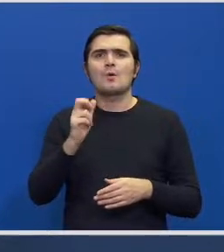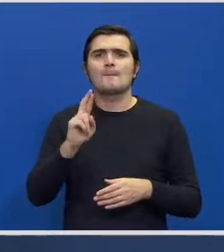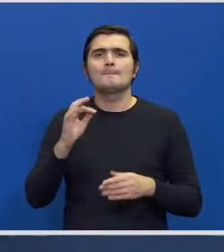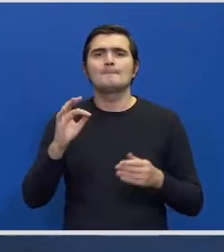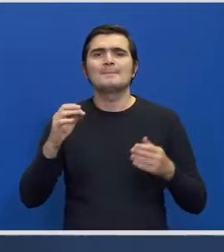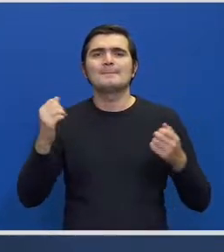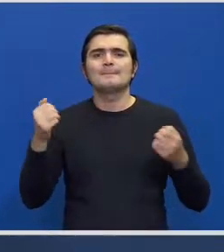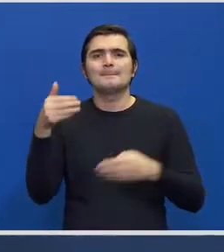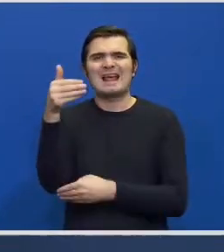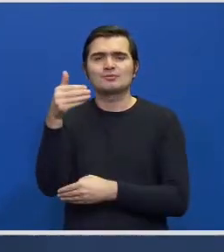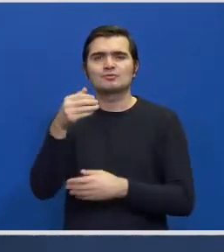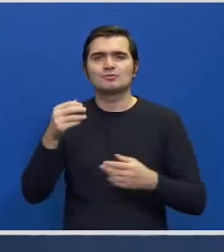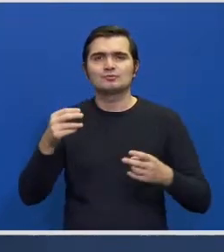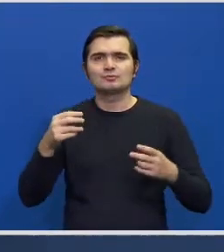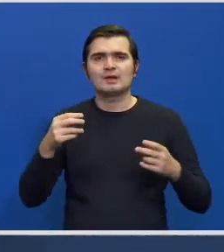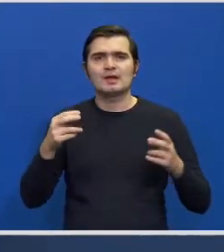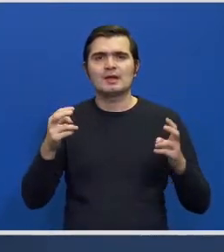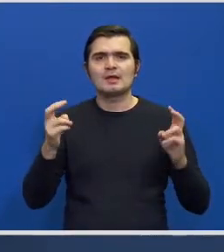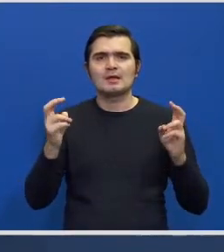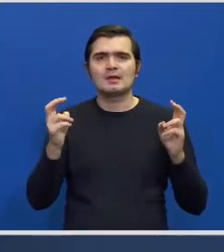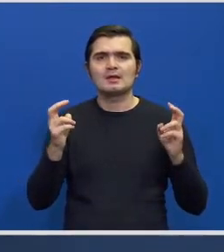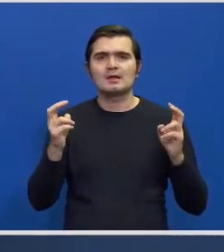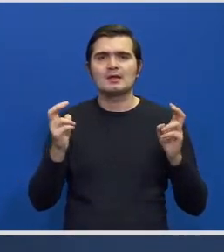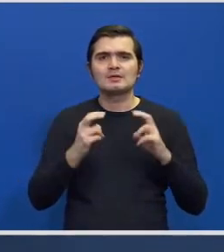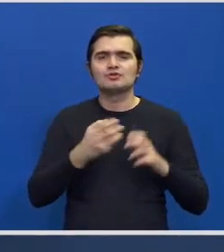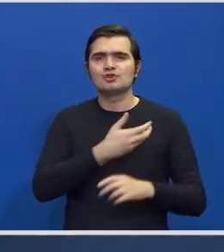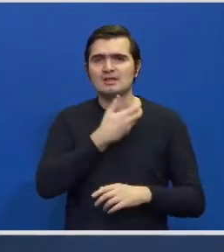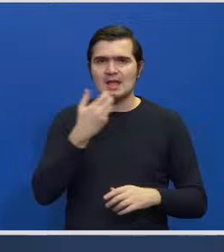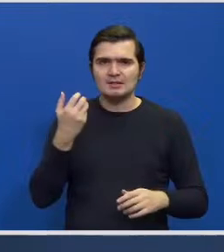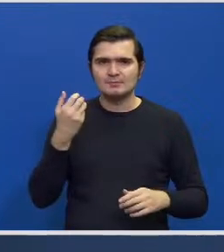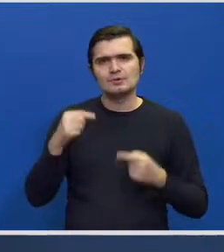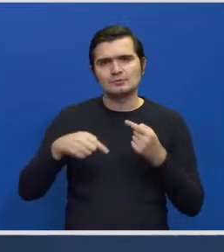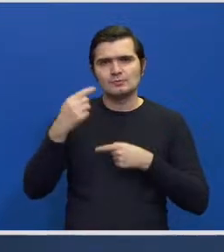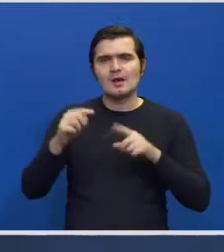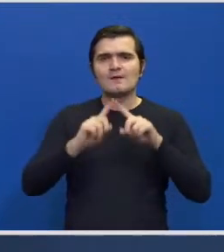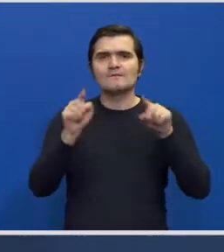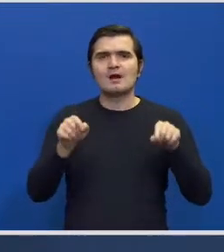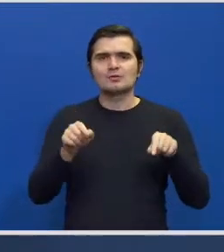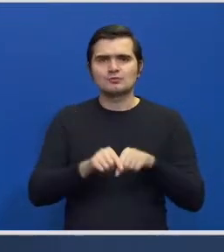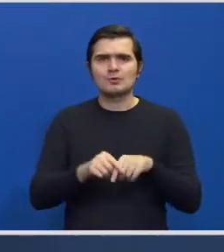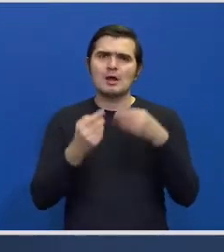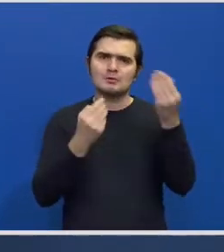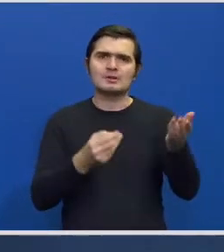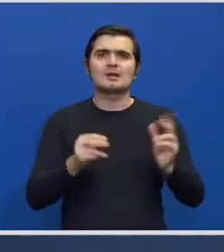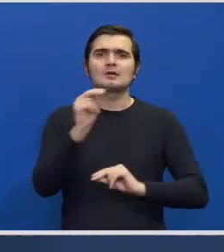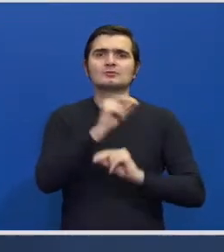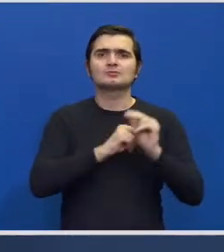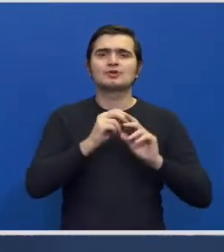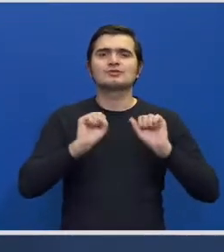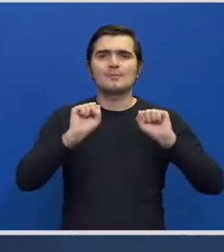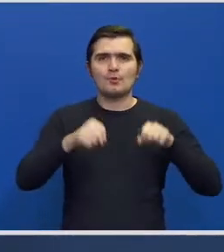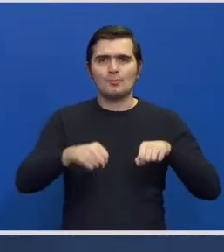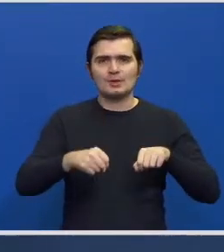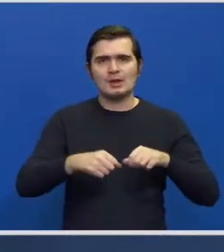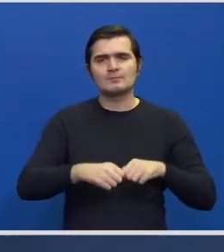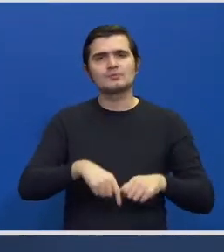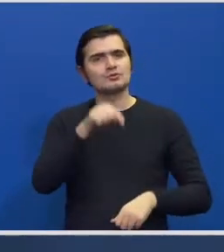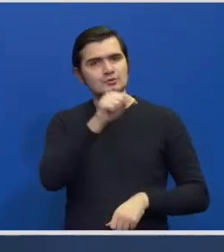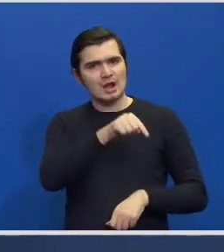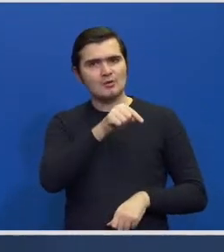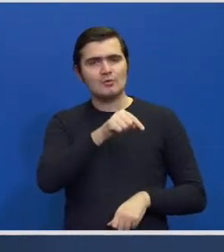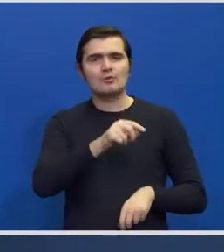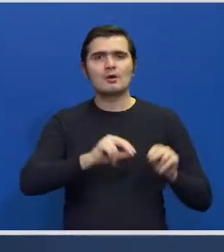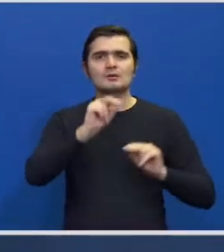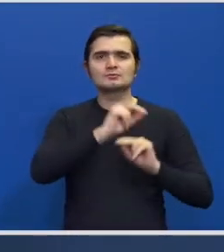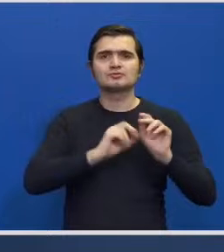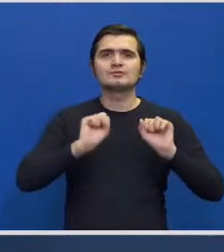de energie, de care furnizează serviciul de alimentare cu energie termică, ajunge la asociația de